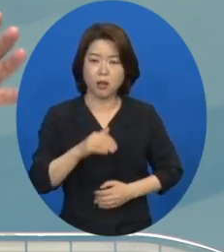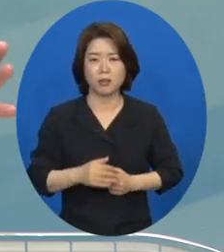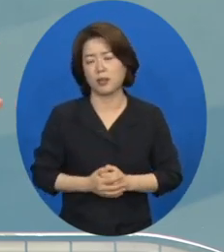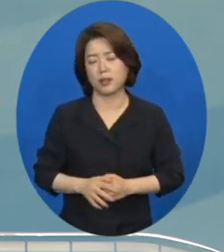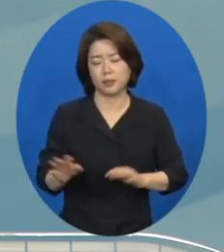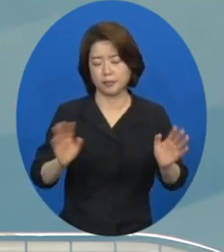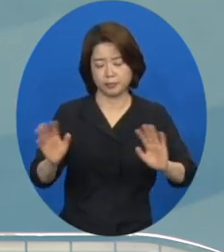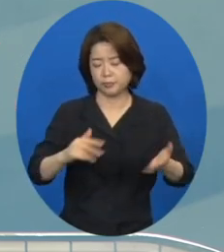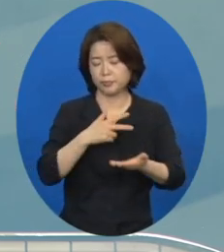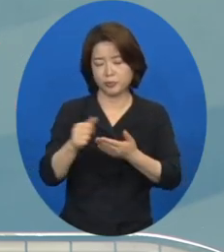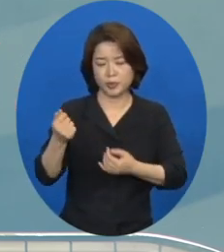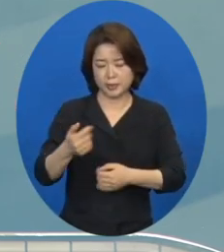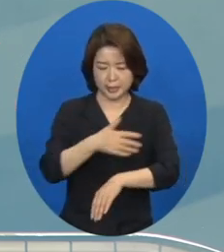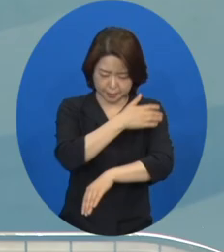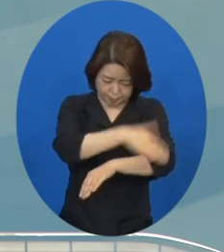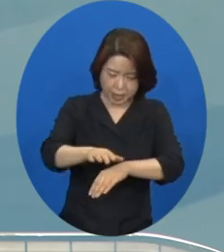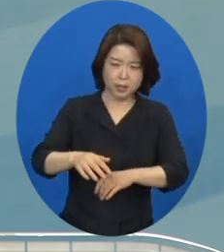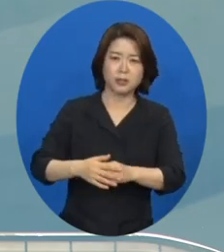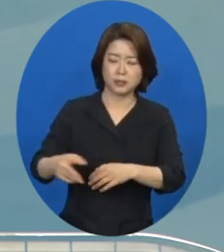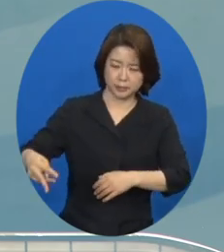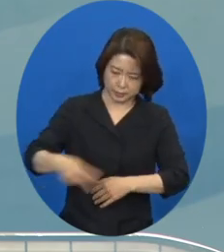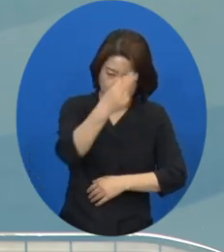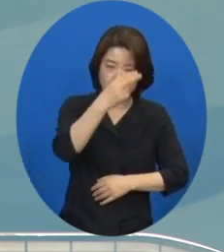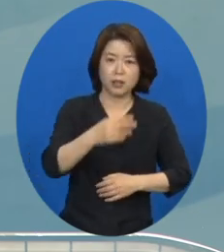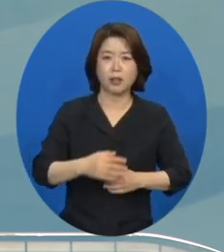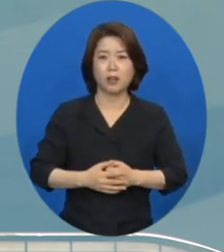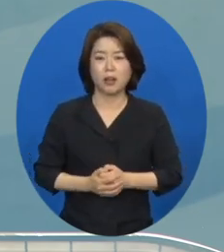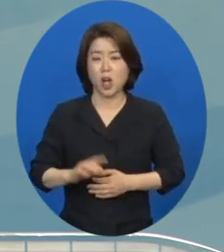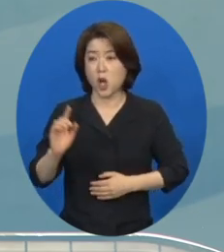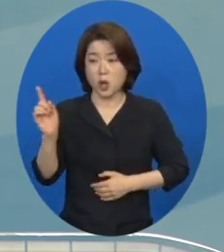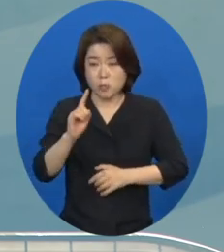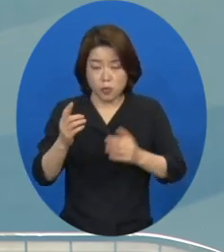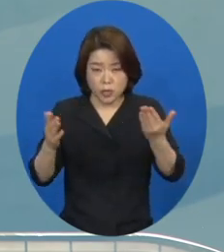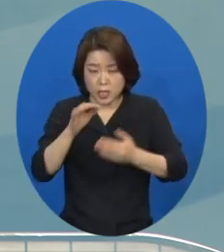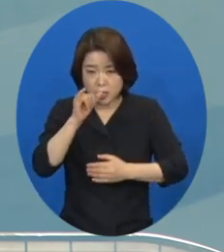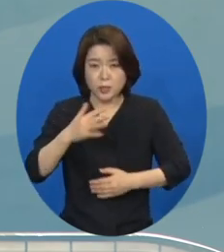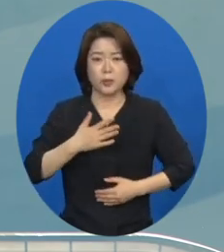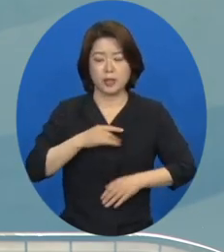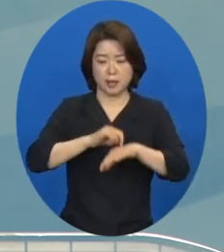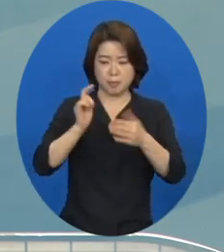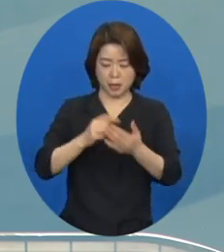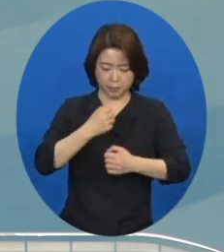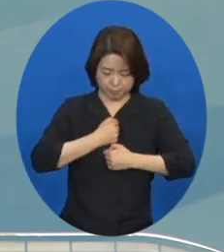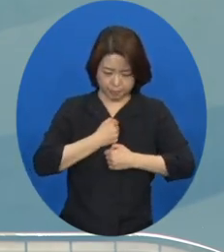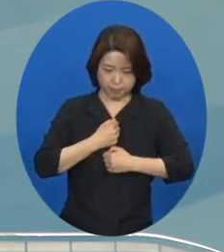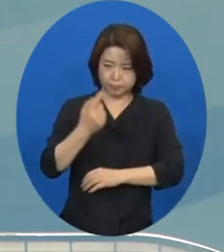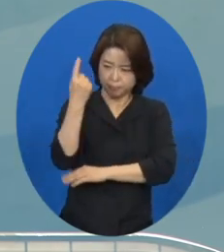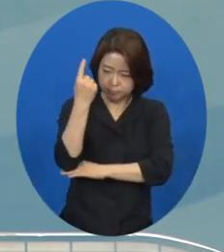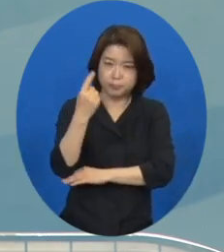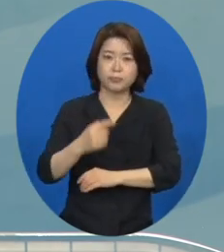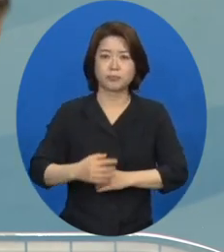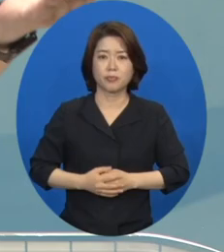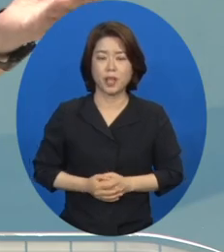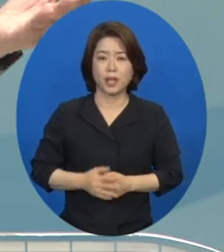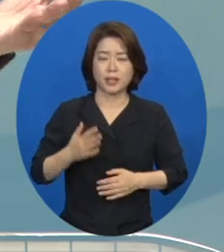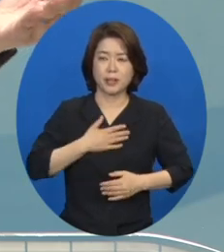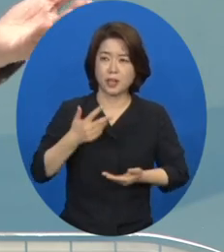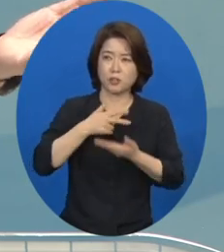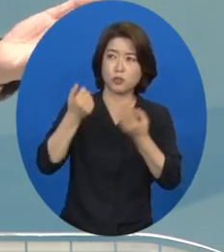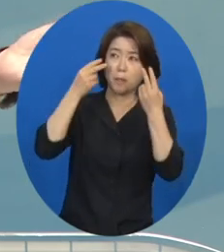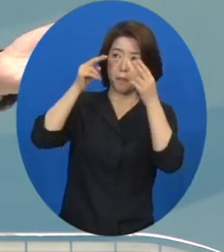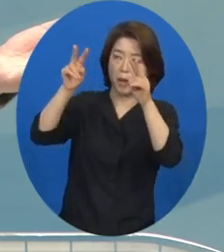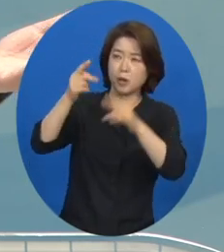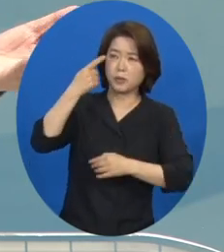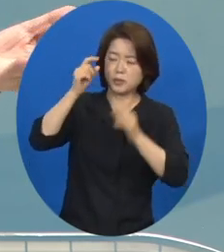주님 제가 이제는 그렇게 안 하겠습니다. 무슨 일이 있어도 제가 제 마음을 지키겠습니다. 그리고 제가 주님 바라보는